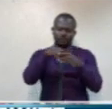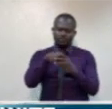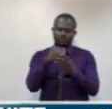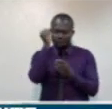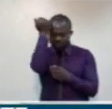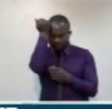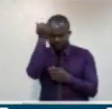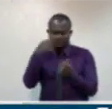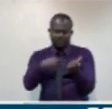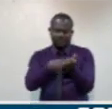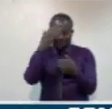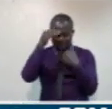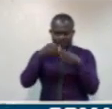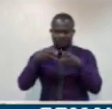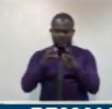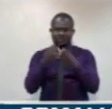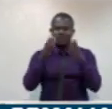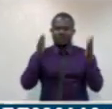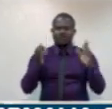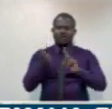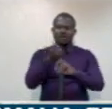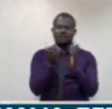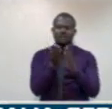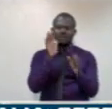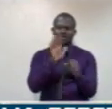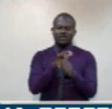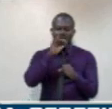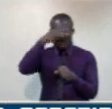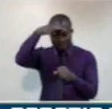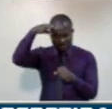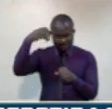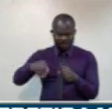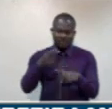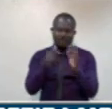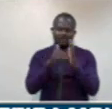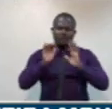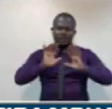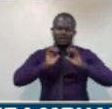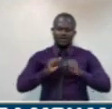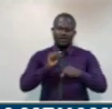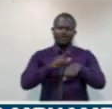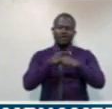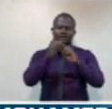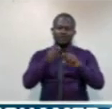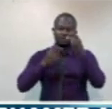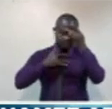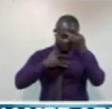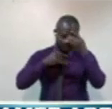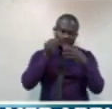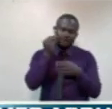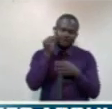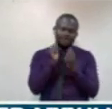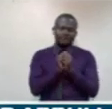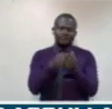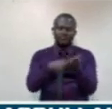mu kwivuza kurirwo rufunguzo rwo kugera kuri serivisi nyinshi bitabagoye kandi birinda no kuba hari igihe banarembera mu rugo.